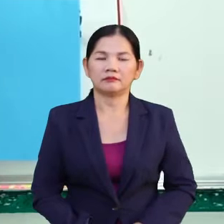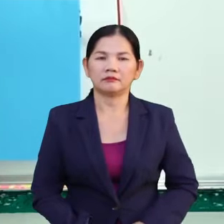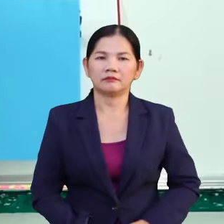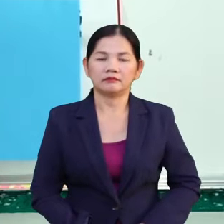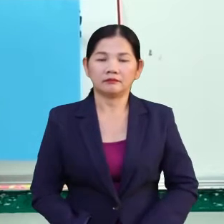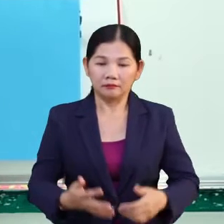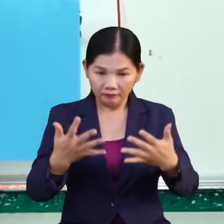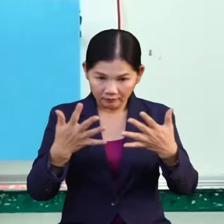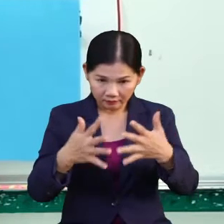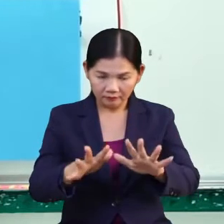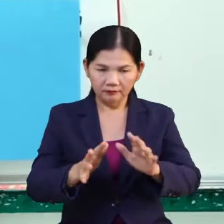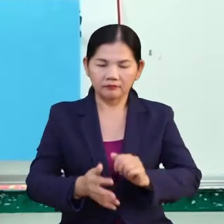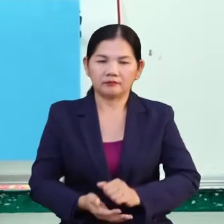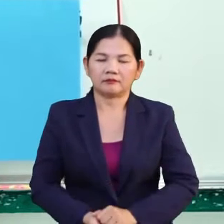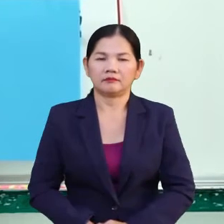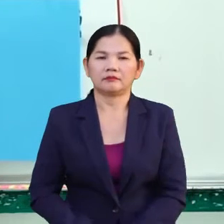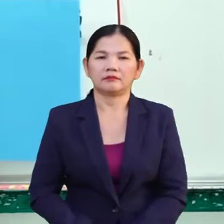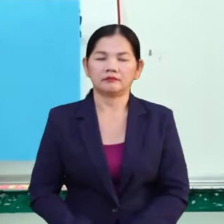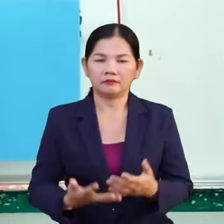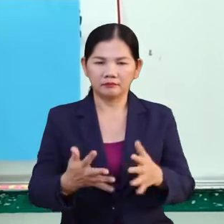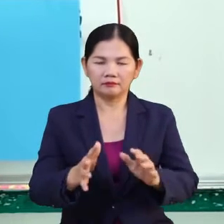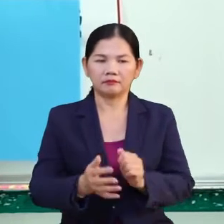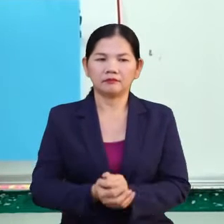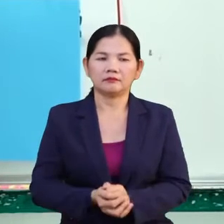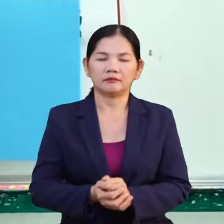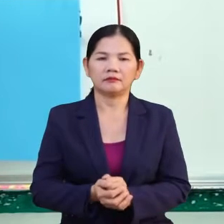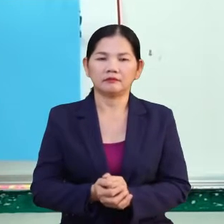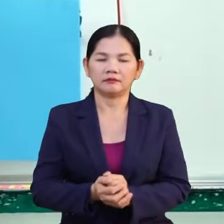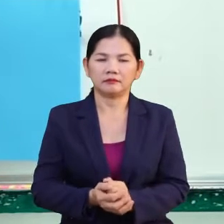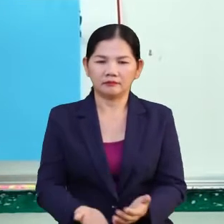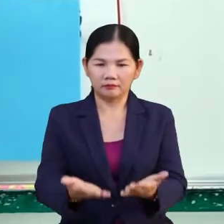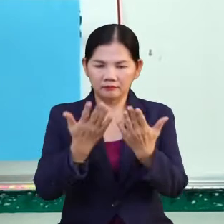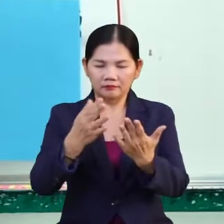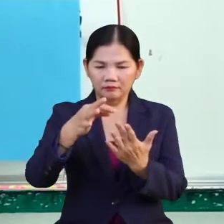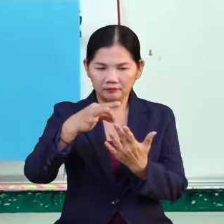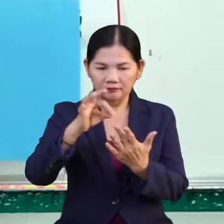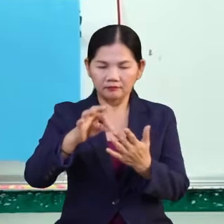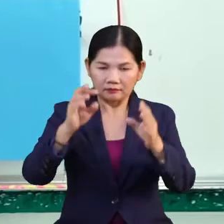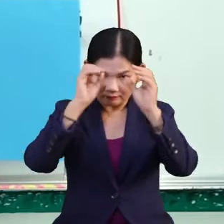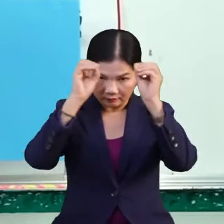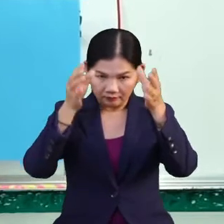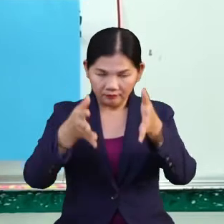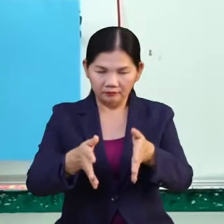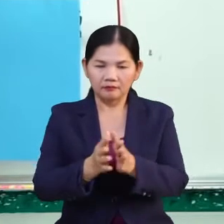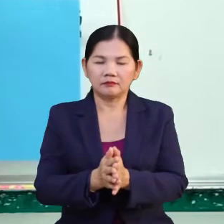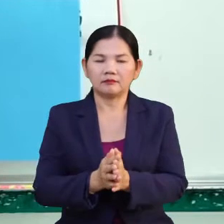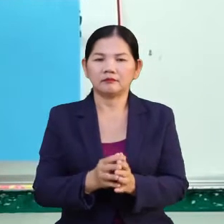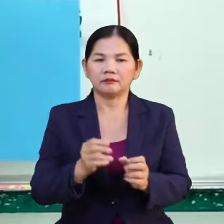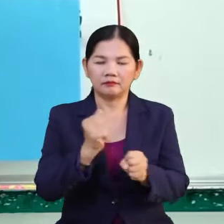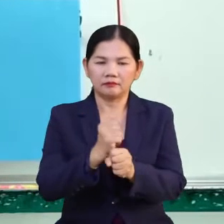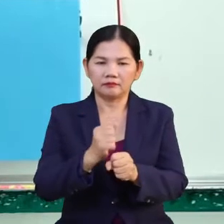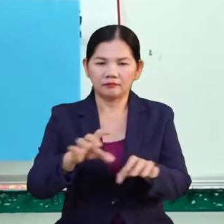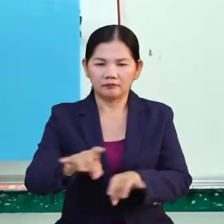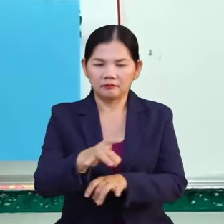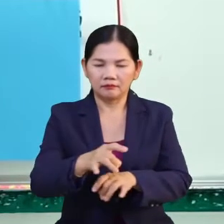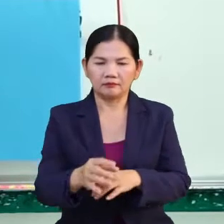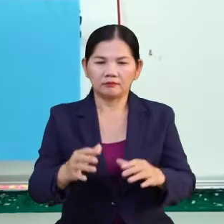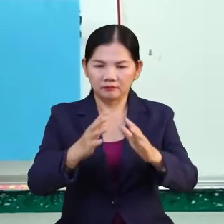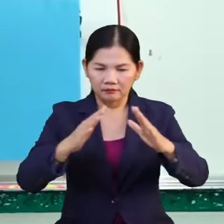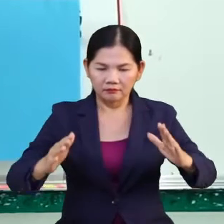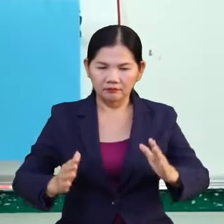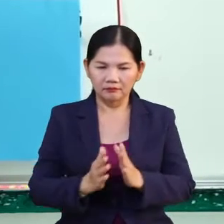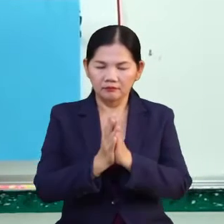ចារួចរាល់ហើយកូនចាបើរួចរាល់ហើយកូនមកផ្ទៀងផ្ទាត់ចម្លើយជាមួយអ្នកគ្រូណាថាតើអំពើល្អរបស់នរណា